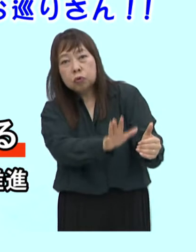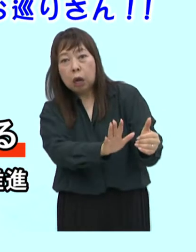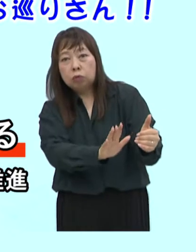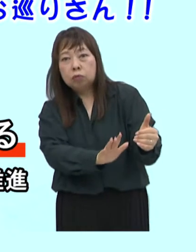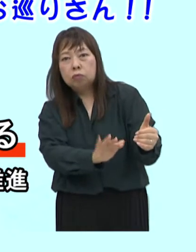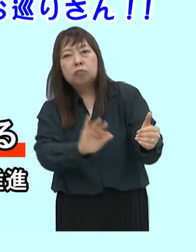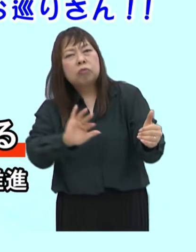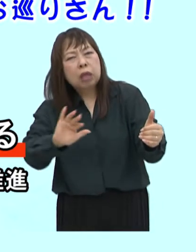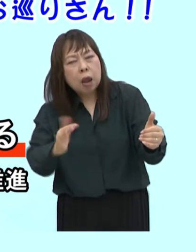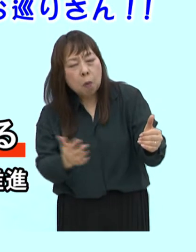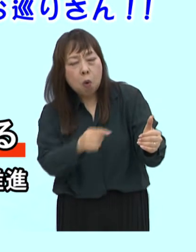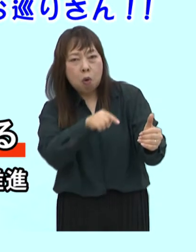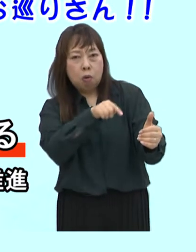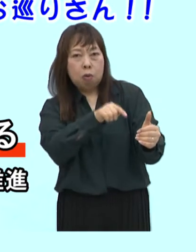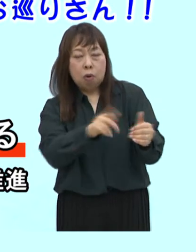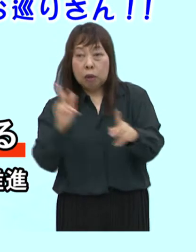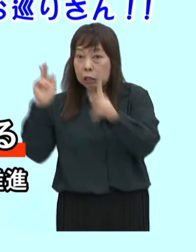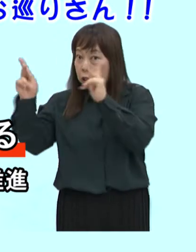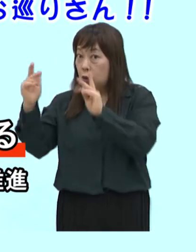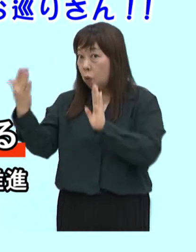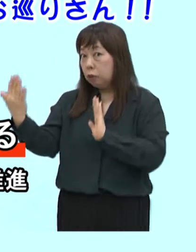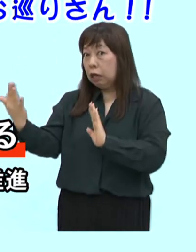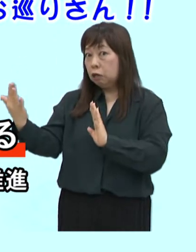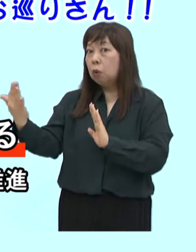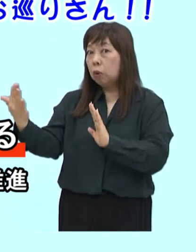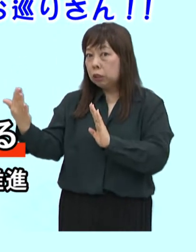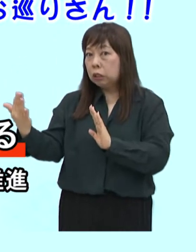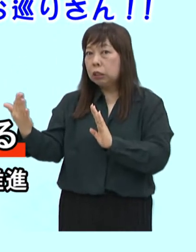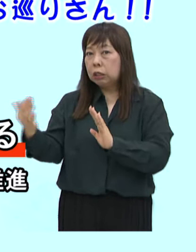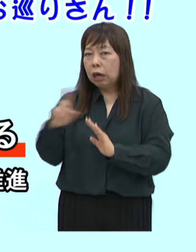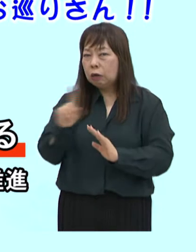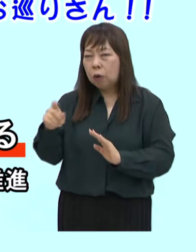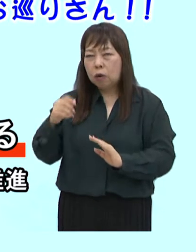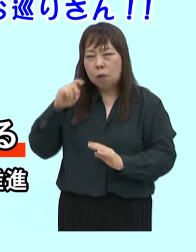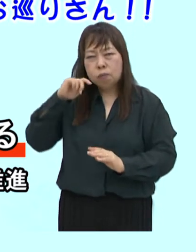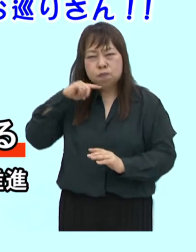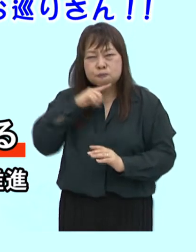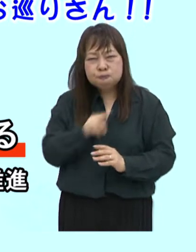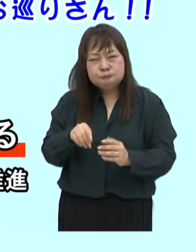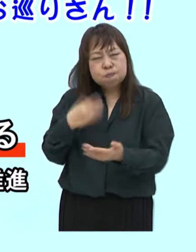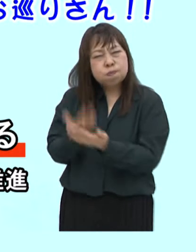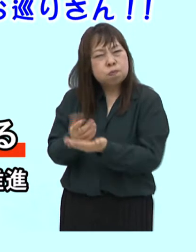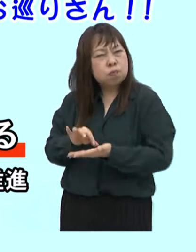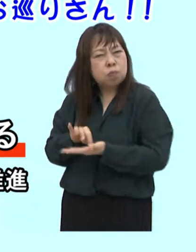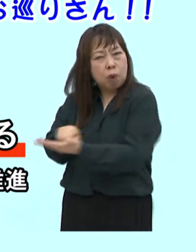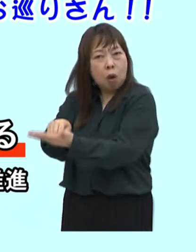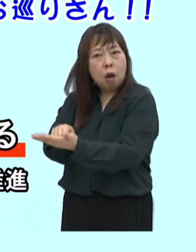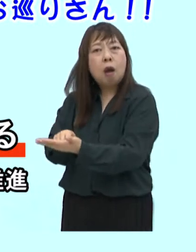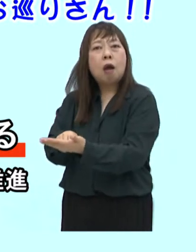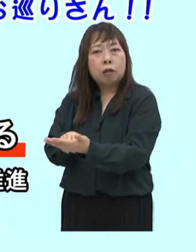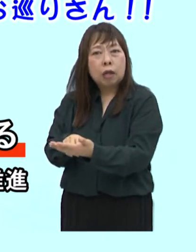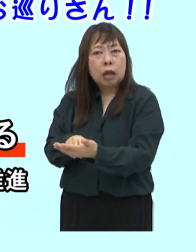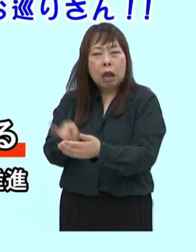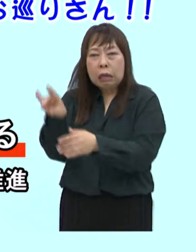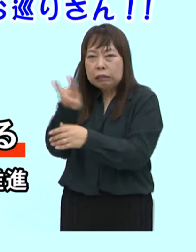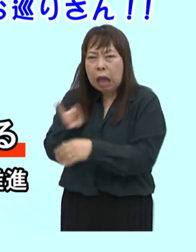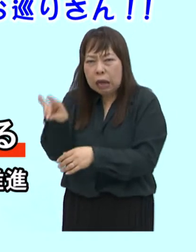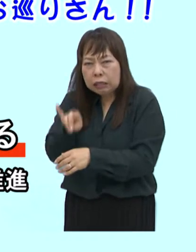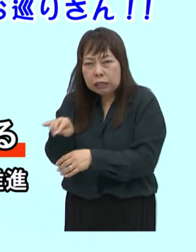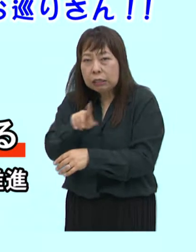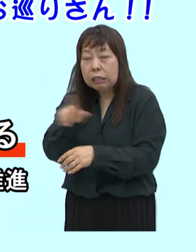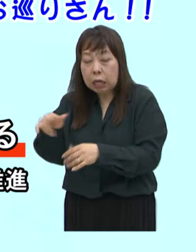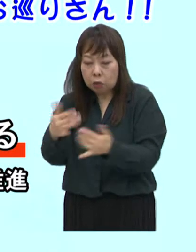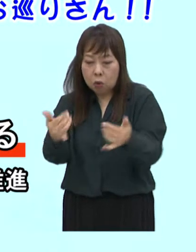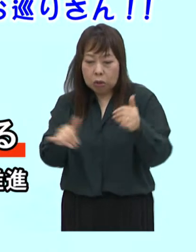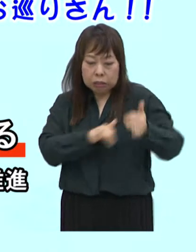依然として企業などを対象にした恐喝・強要のほか、特殊詐欺など時代の変化に